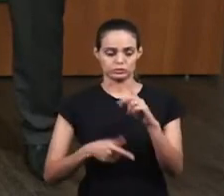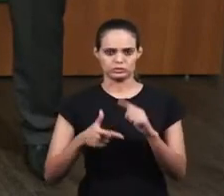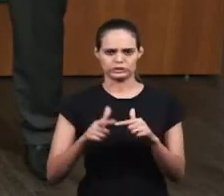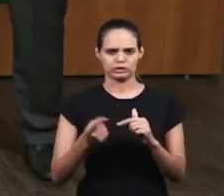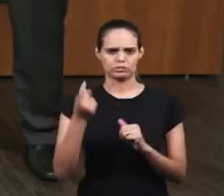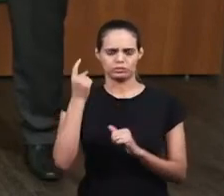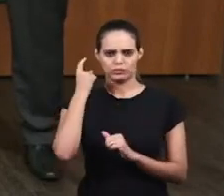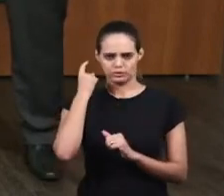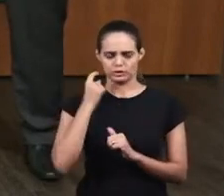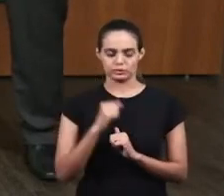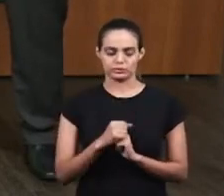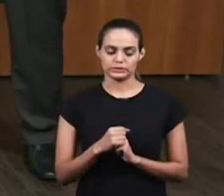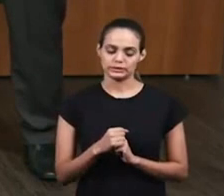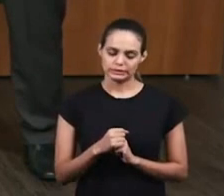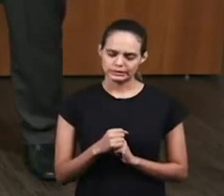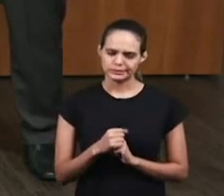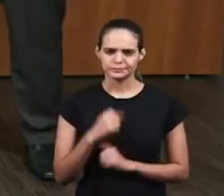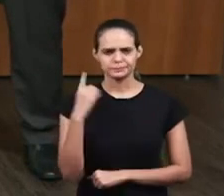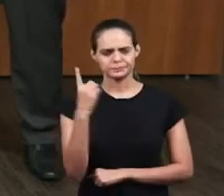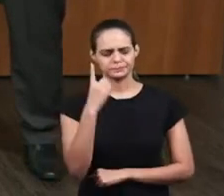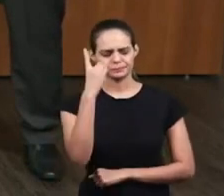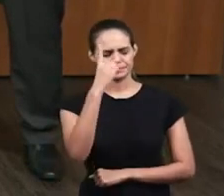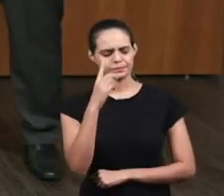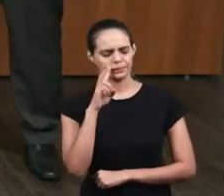Herrn Jesus im Alten Testament verstehen zu können.